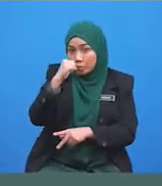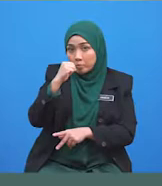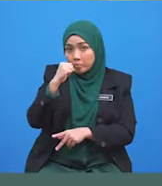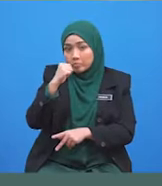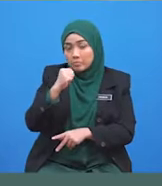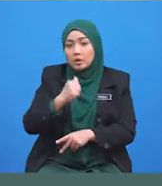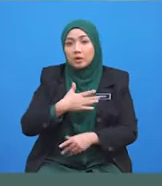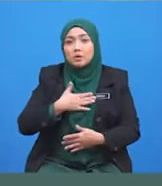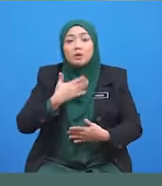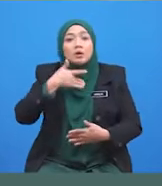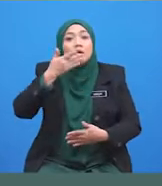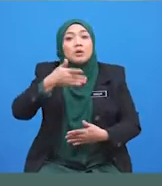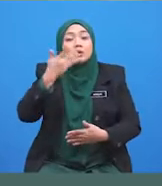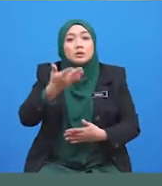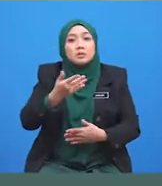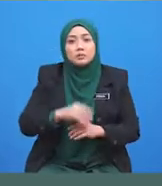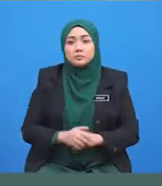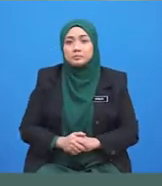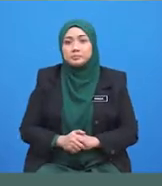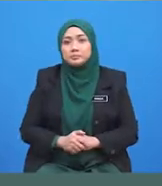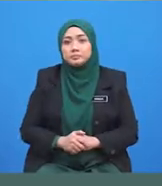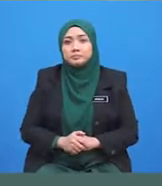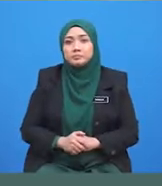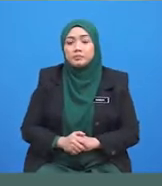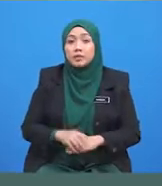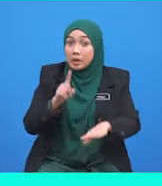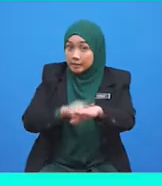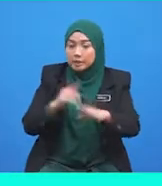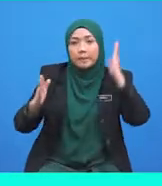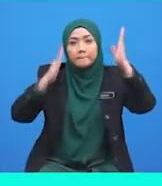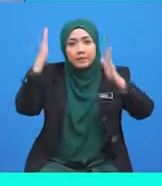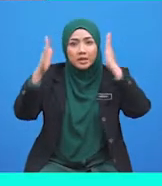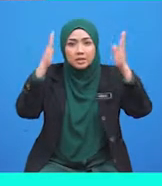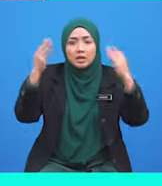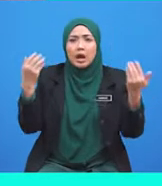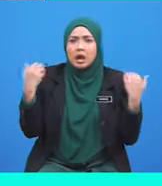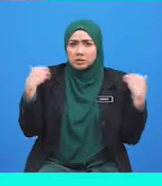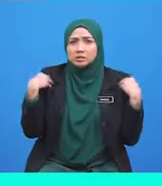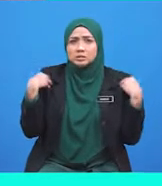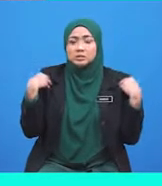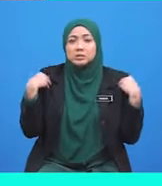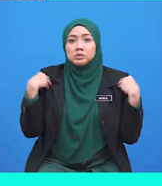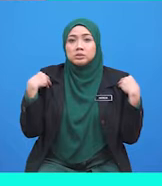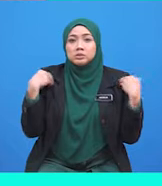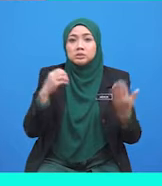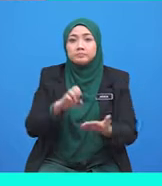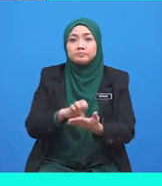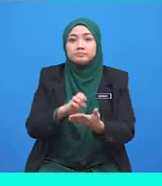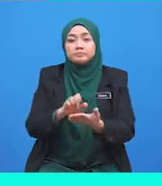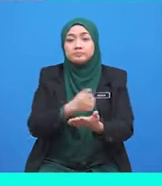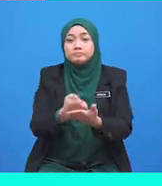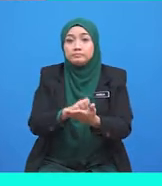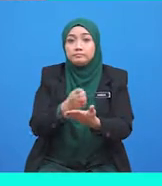Murid-murid tahu, industri tembikar di Malaysia sebenarnya kian popular, terutamanya industri labu sayung di Kuala